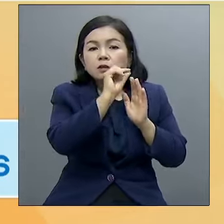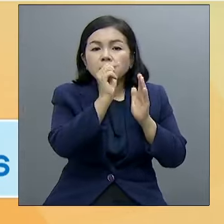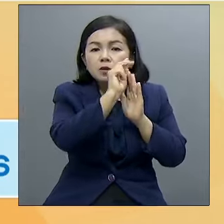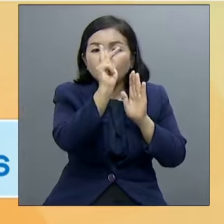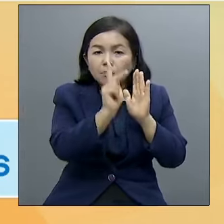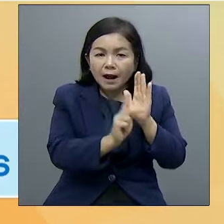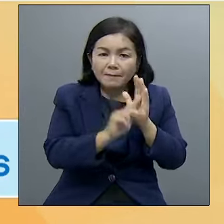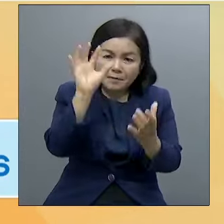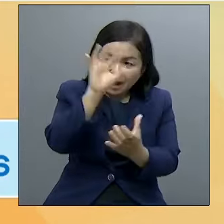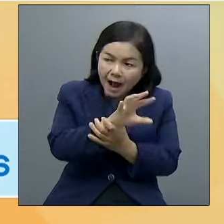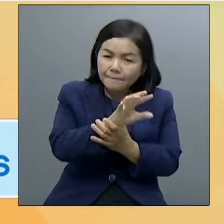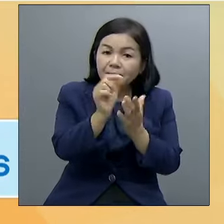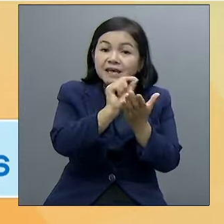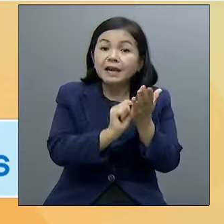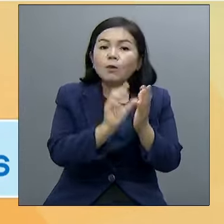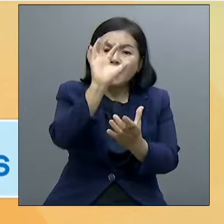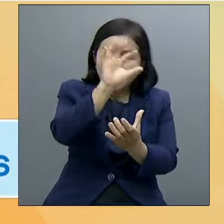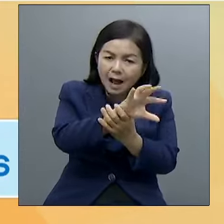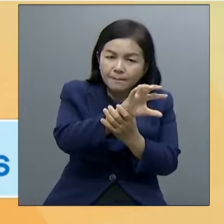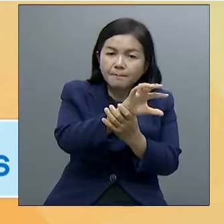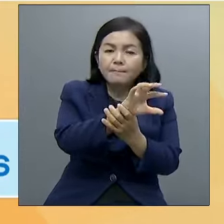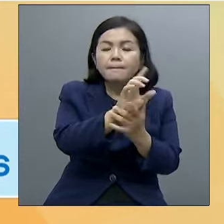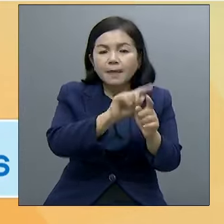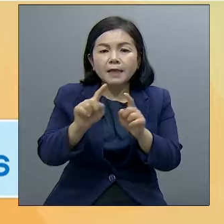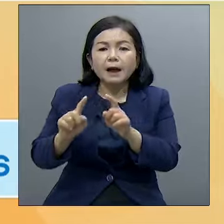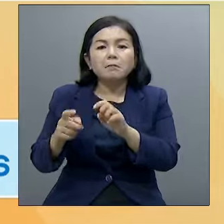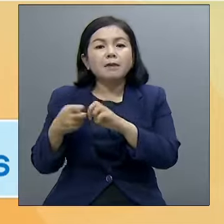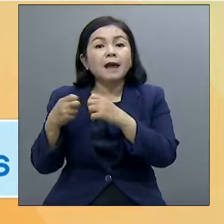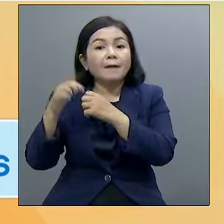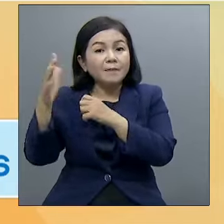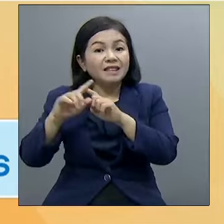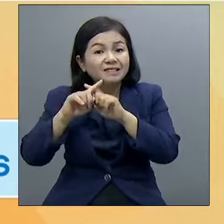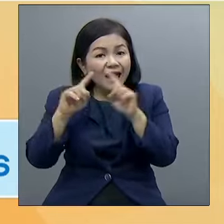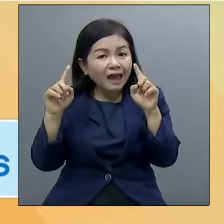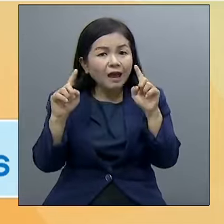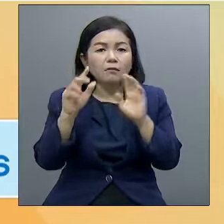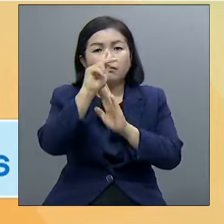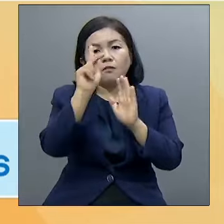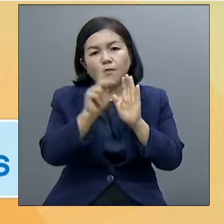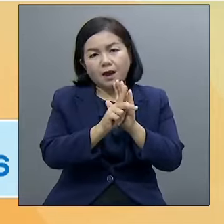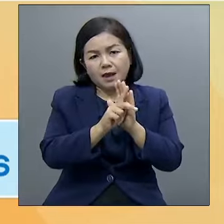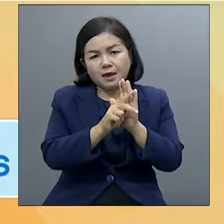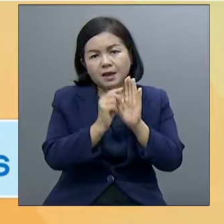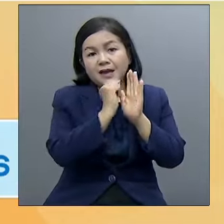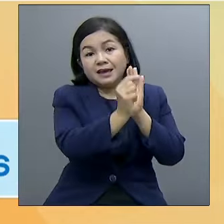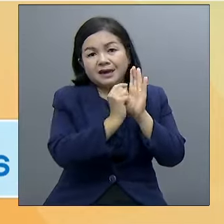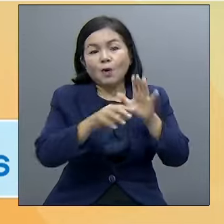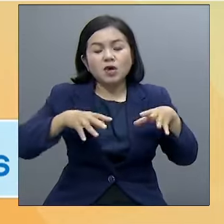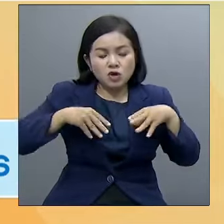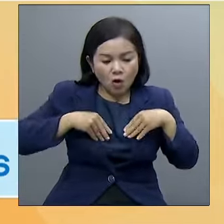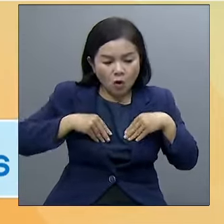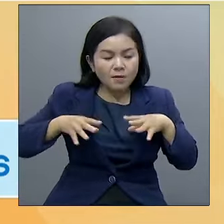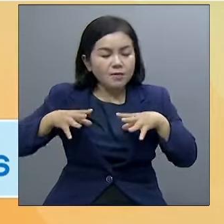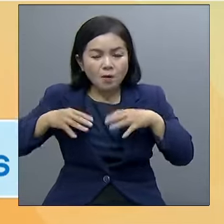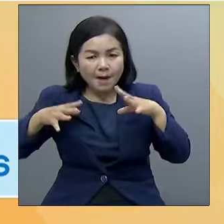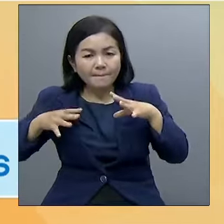การข่มขู่ขู่เข็นอันนี้คุณก็ รอด แต่กฎหมายนี่บอกว่า ยอมหรือไม่ก็ตามคุณเนี่ยห้ามไปส่งเสริม